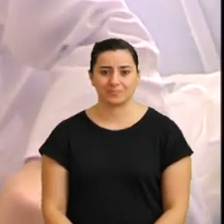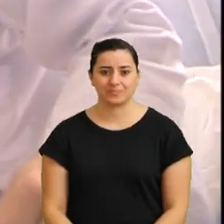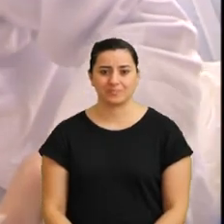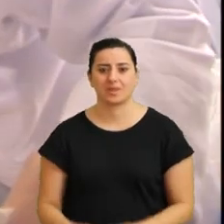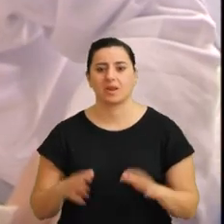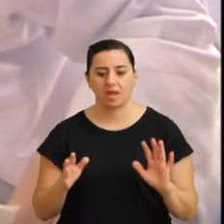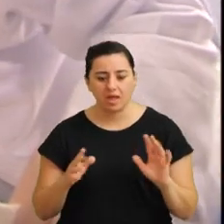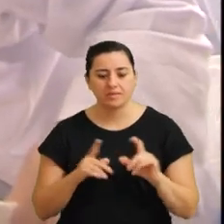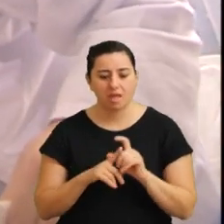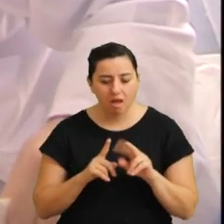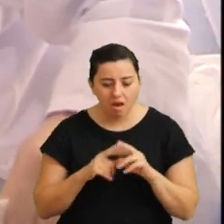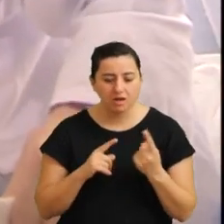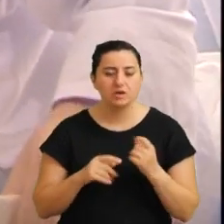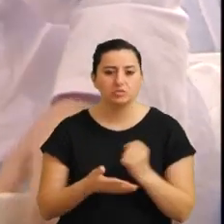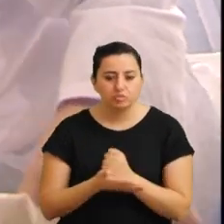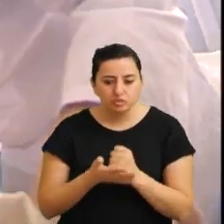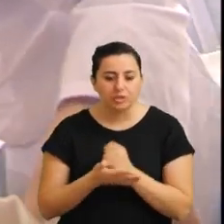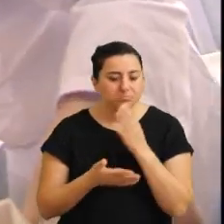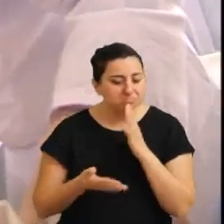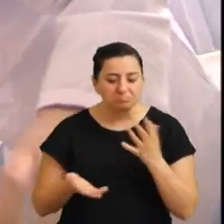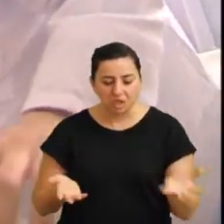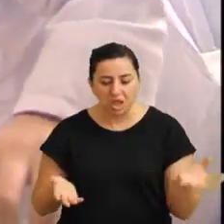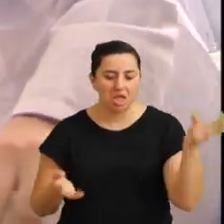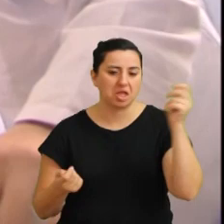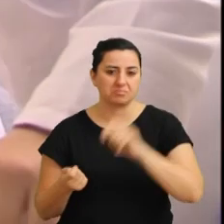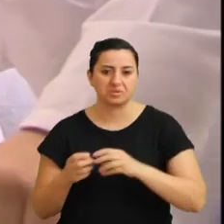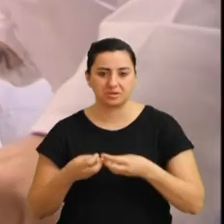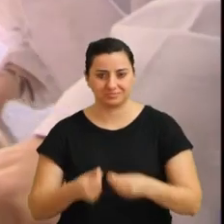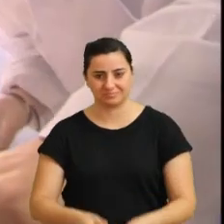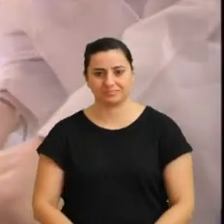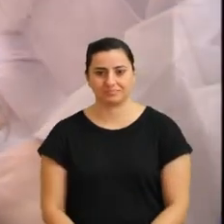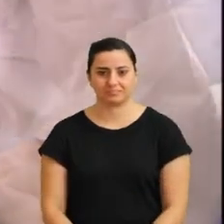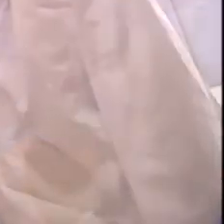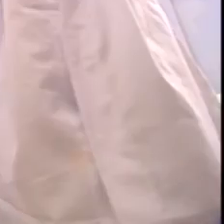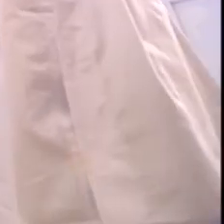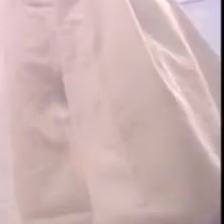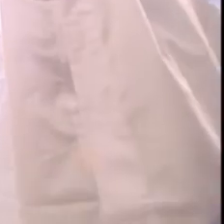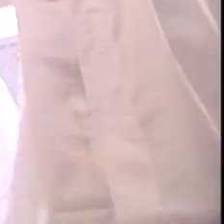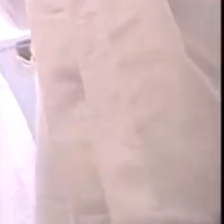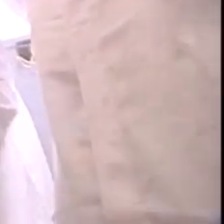mı, darı mı, buğday mı, değirmende öğüttüm.